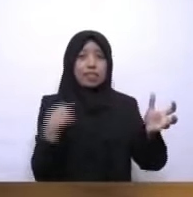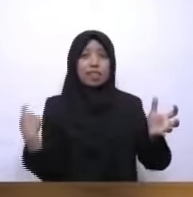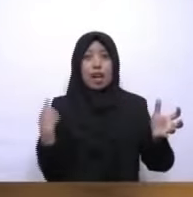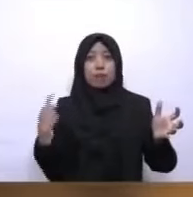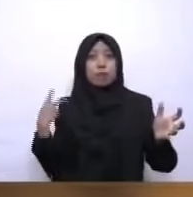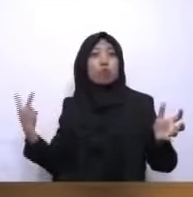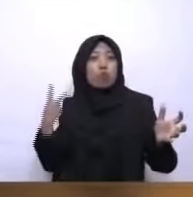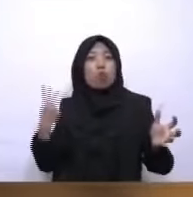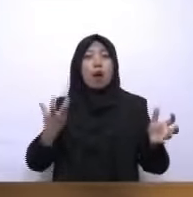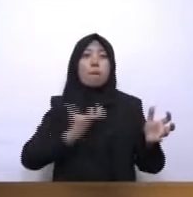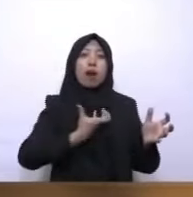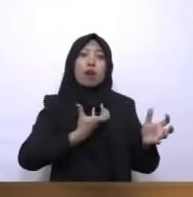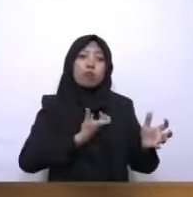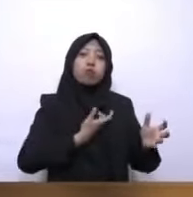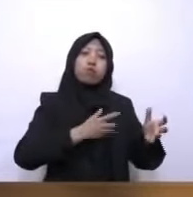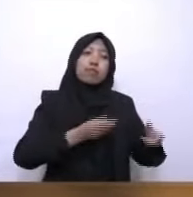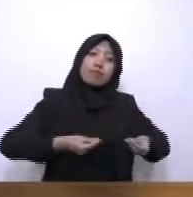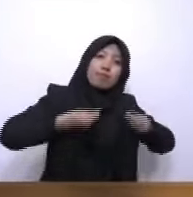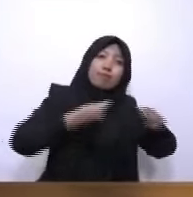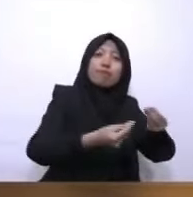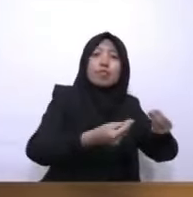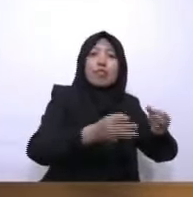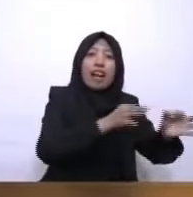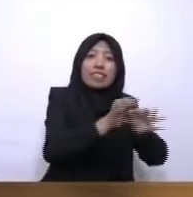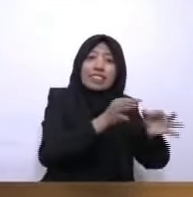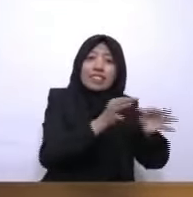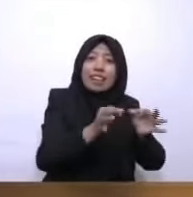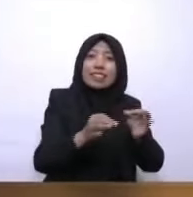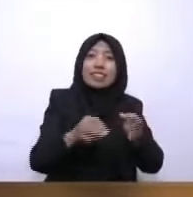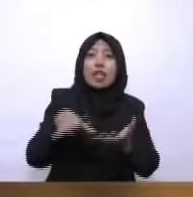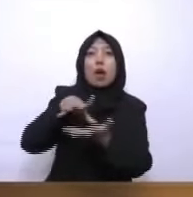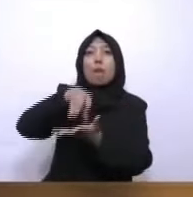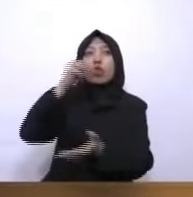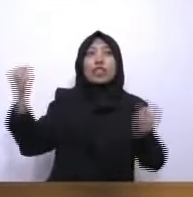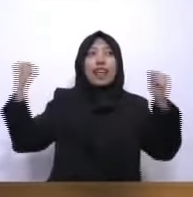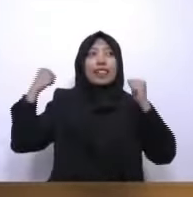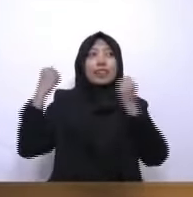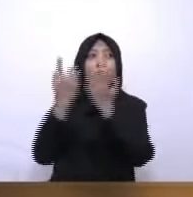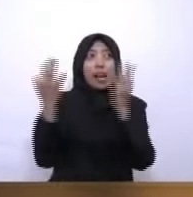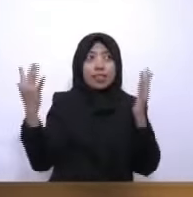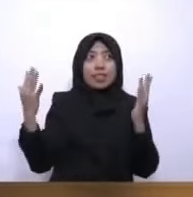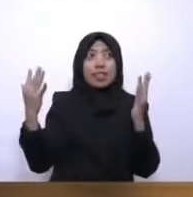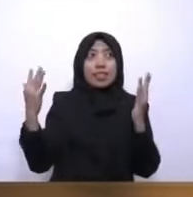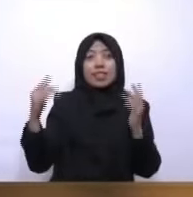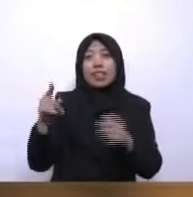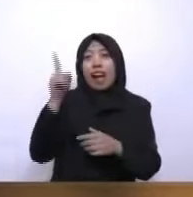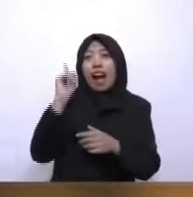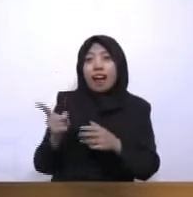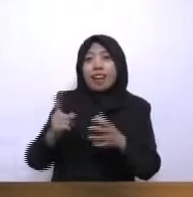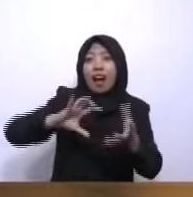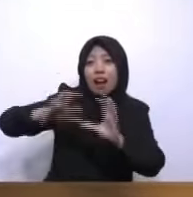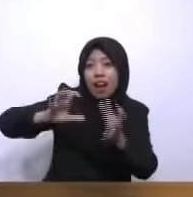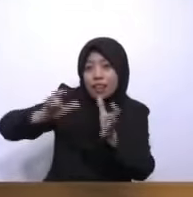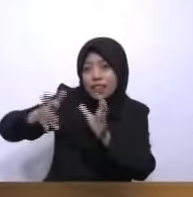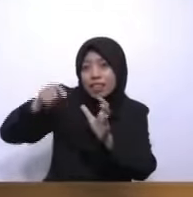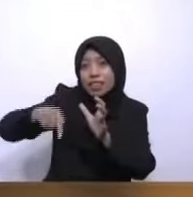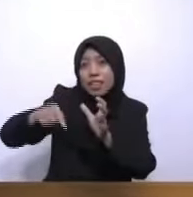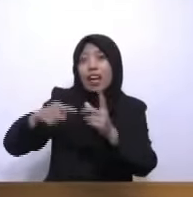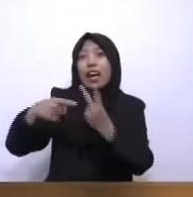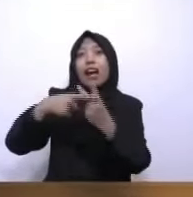sampai puskesmas akan ada alat hemodialisis atau cuci darah untuk para